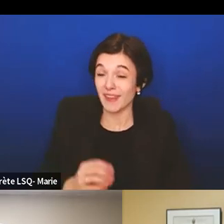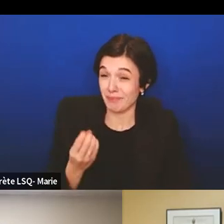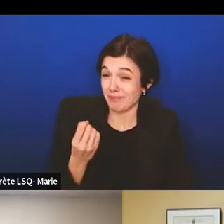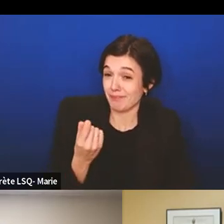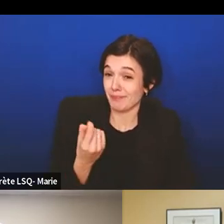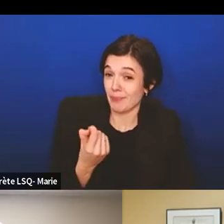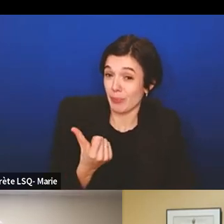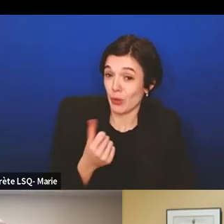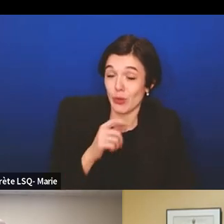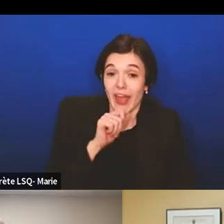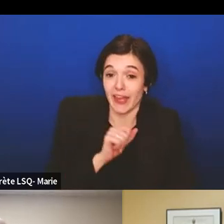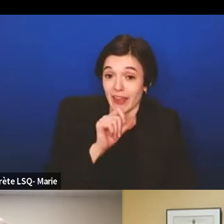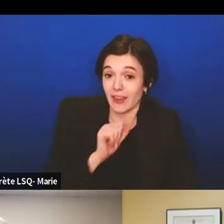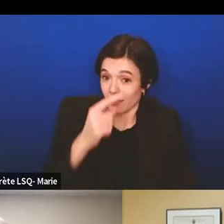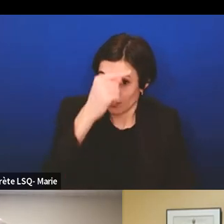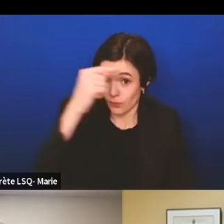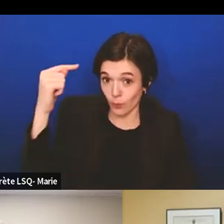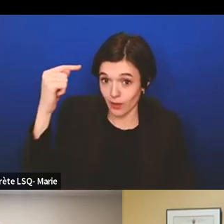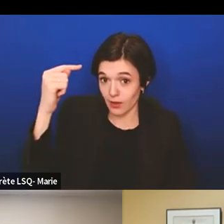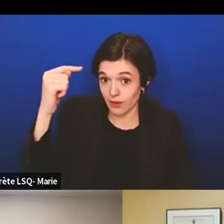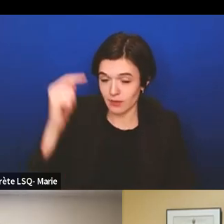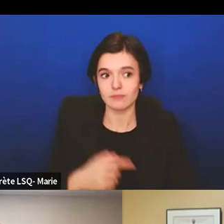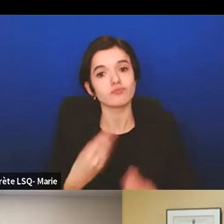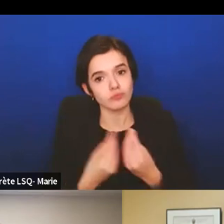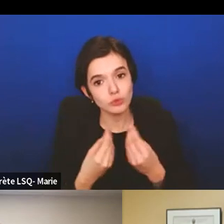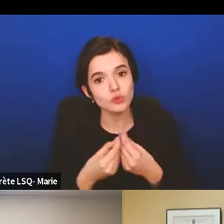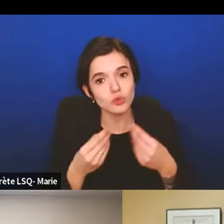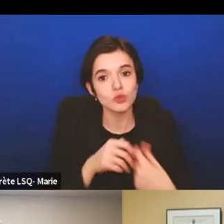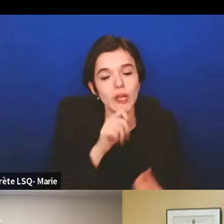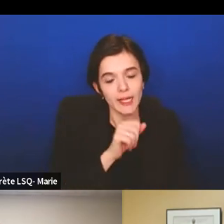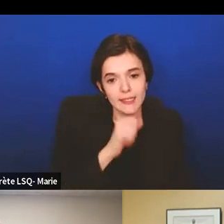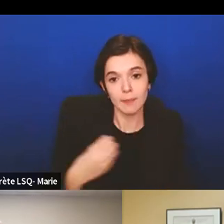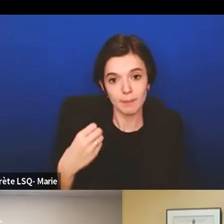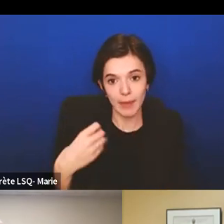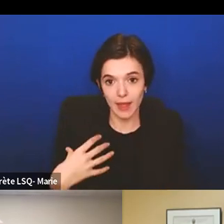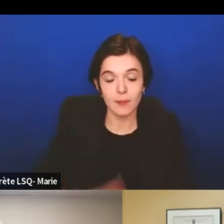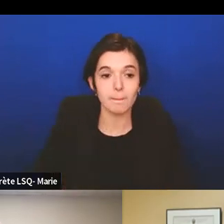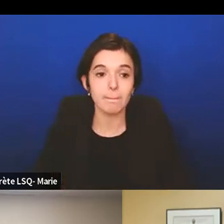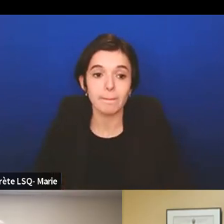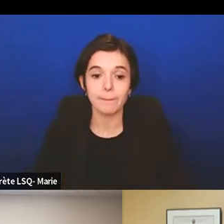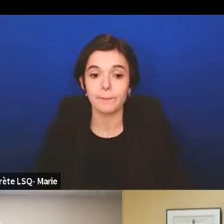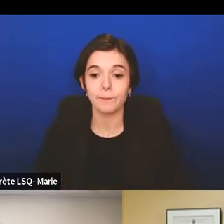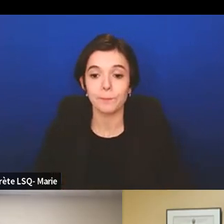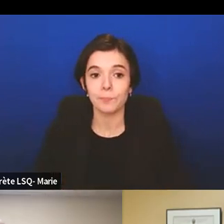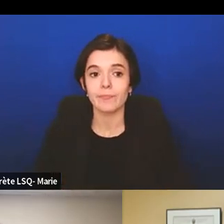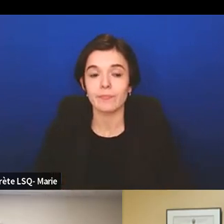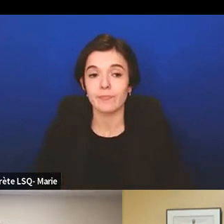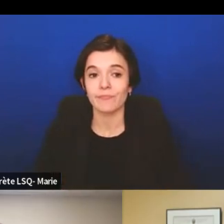noirs, beaucoup d'aînés blanches, et c'est